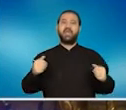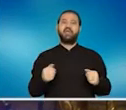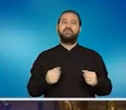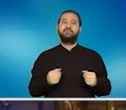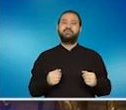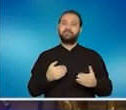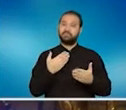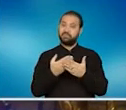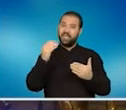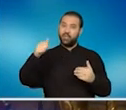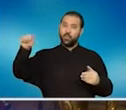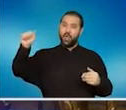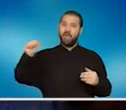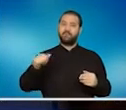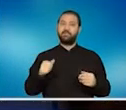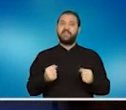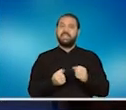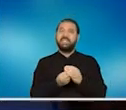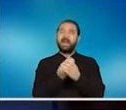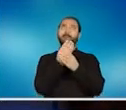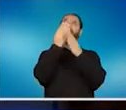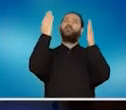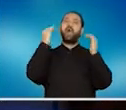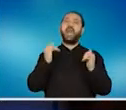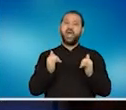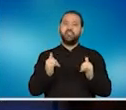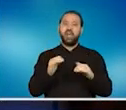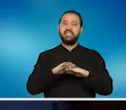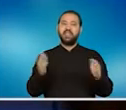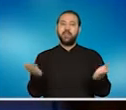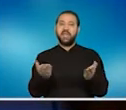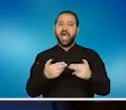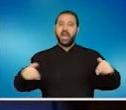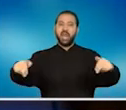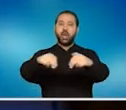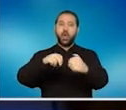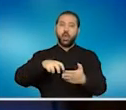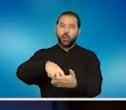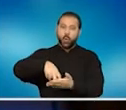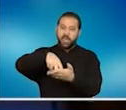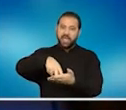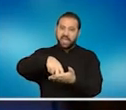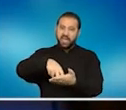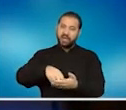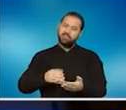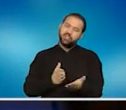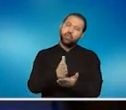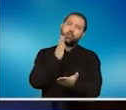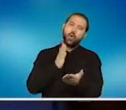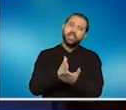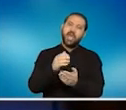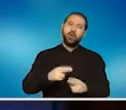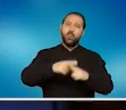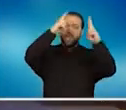împlinire pentru că sărbătoarea aceasta pe care noi o închinăm Sfântului Andrei, am închinat-o dintotdeauna Sfântului